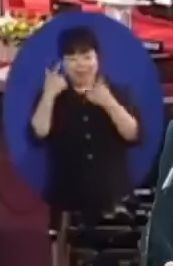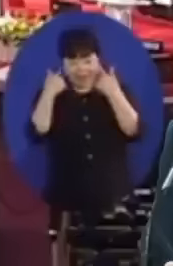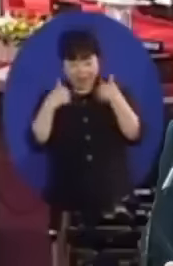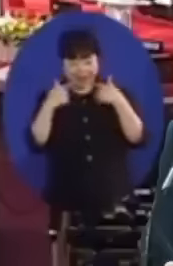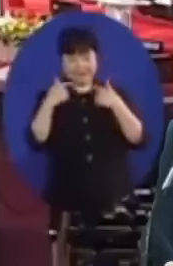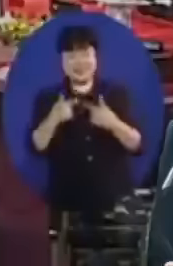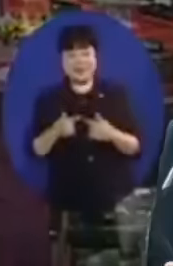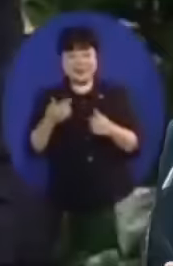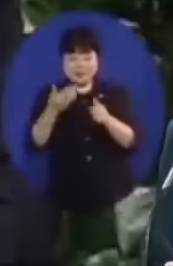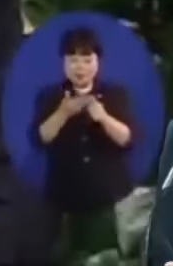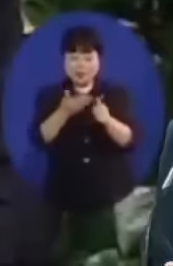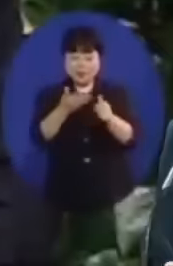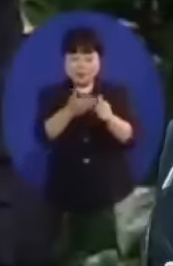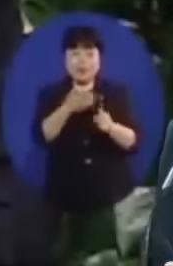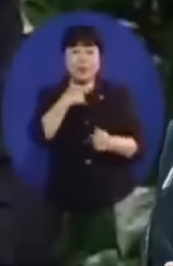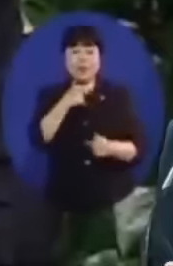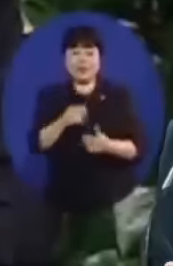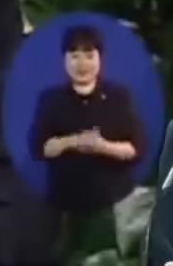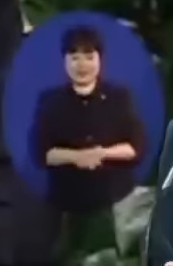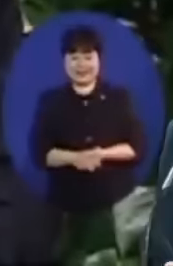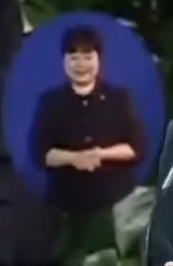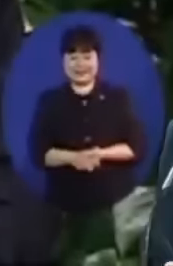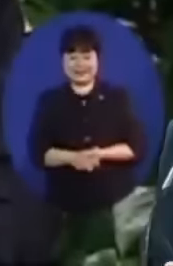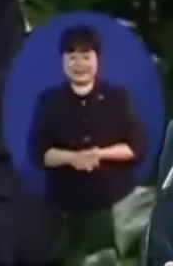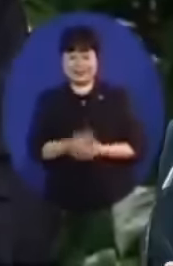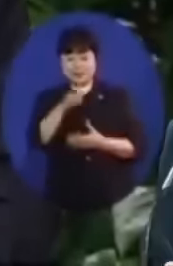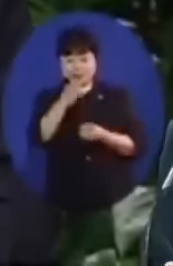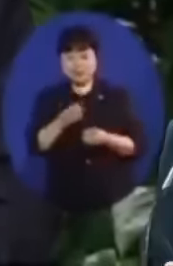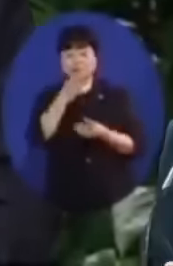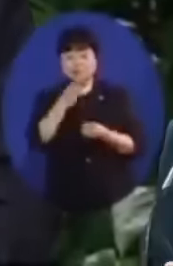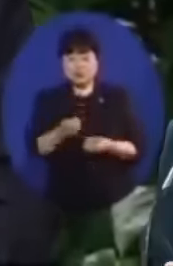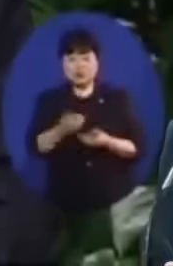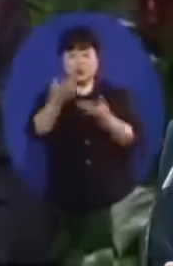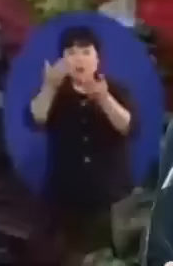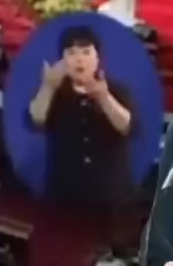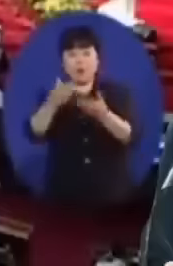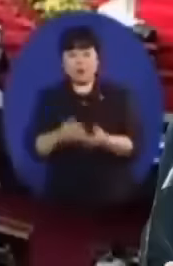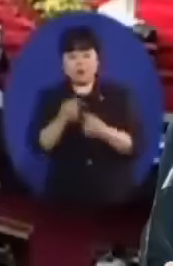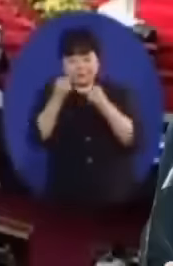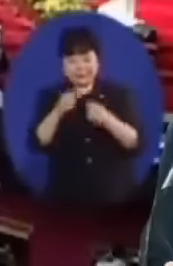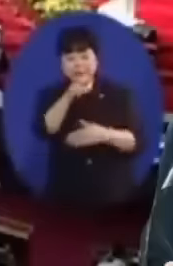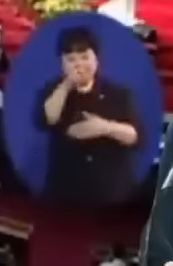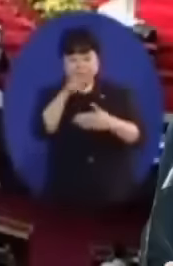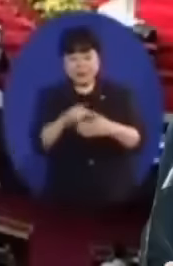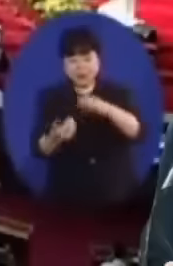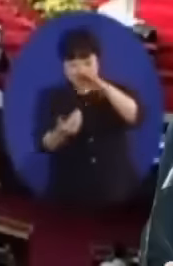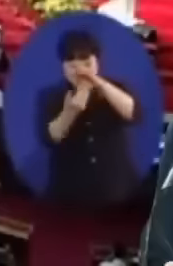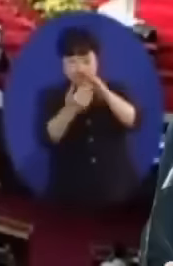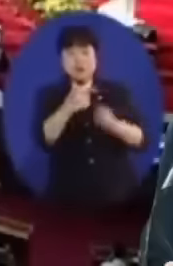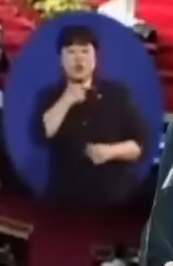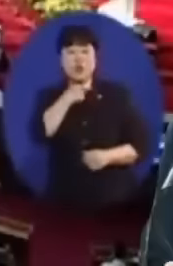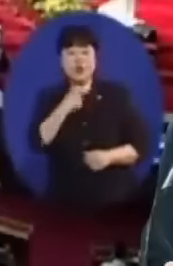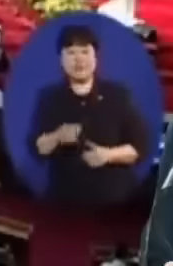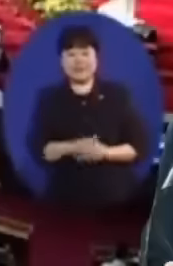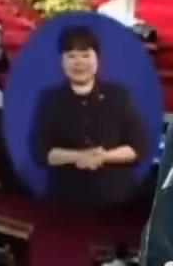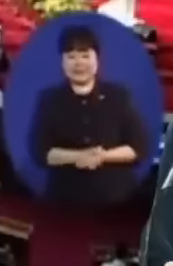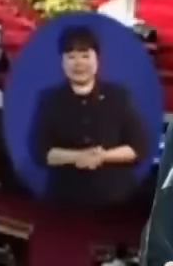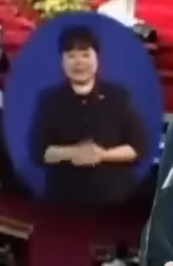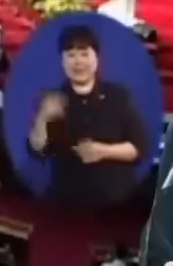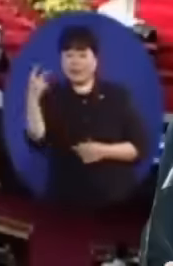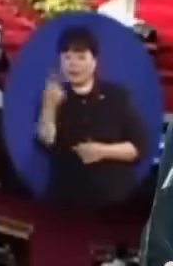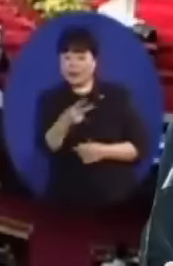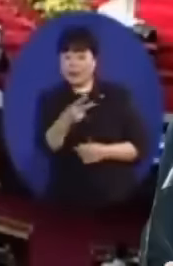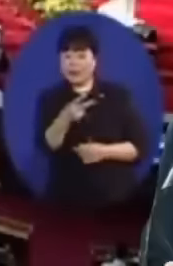언제든지 여러분에게 주시기를 원하시는 것입니다. 오중복음과 삼중축복이 여러분 생활 속에 이루어지기를 원하는 것입니다. 그뿐